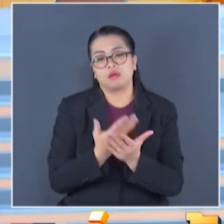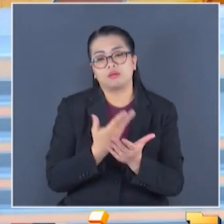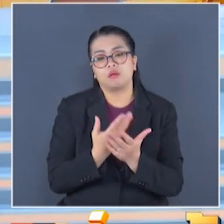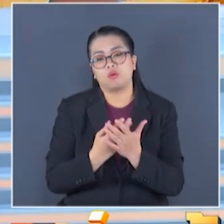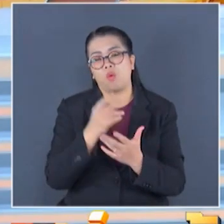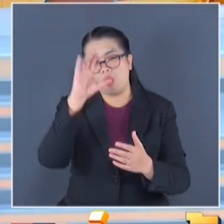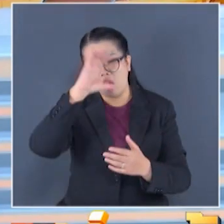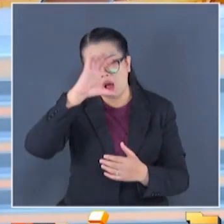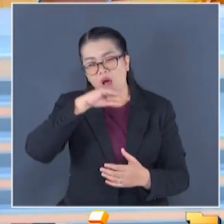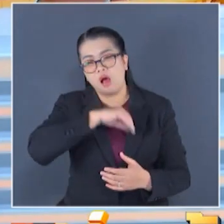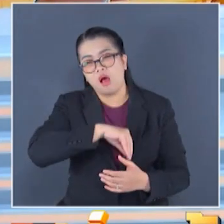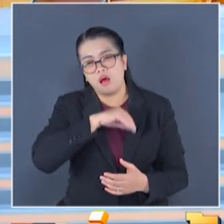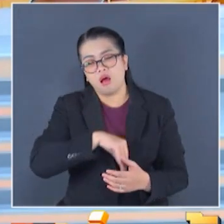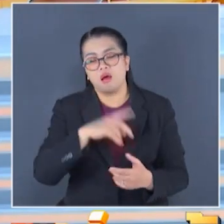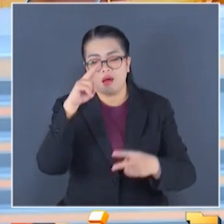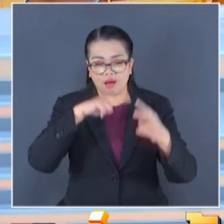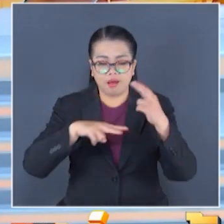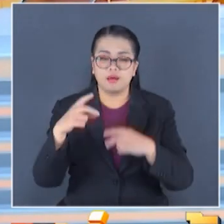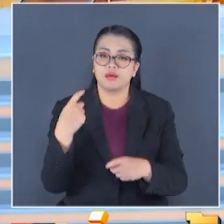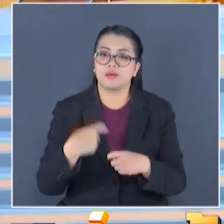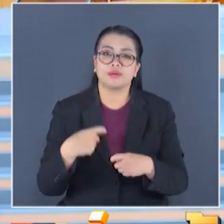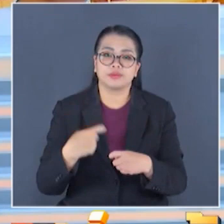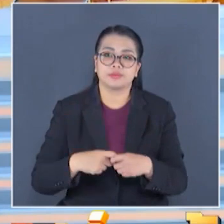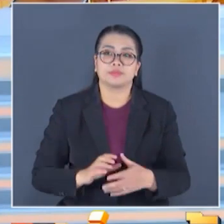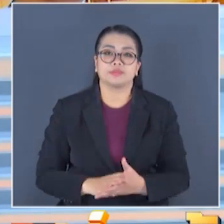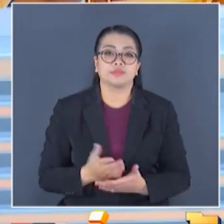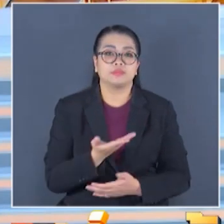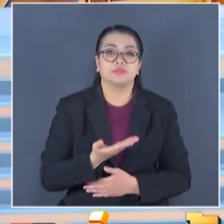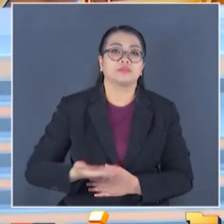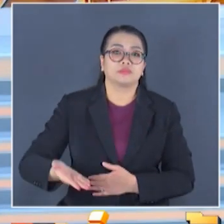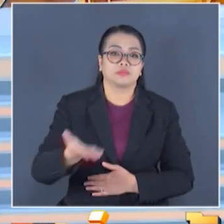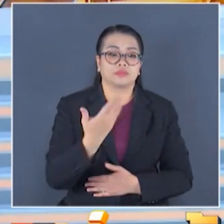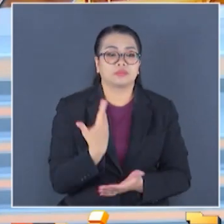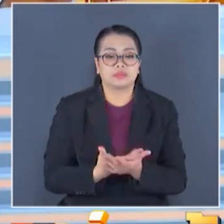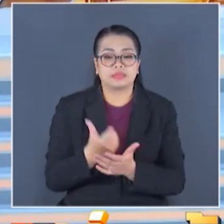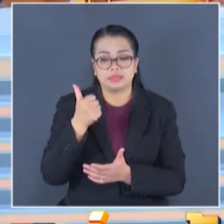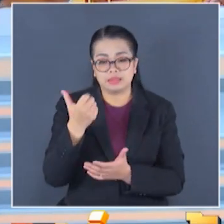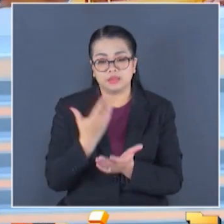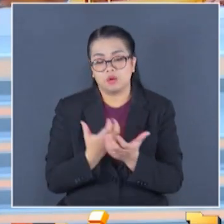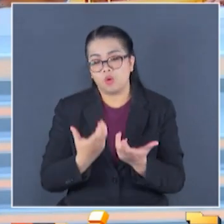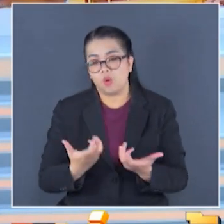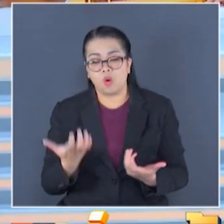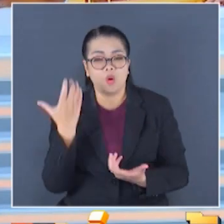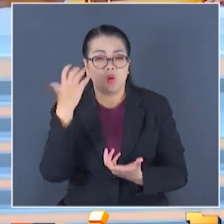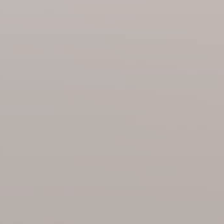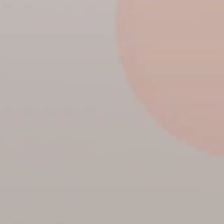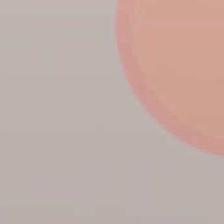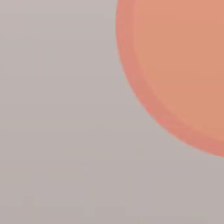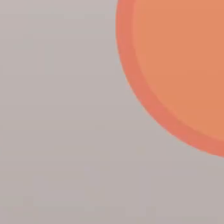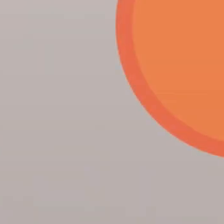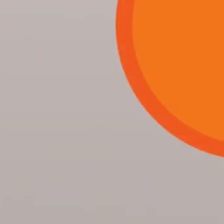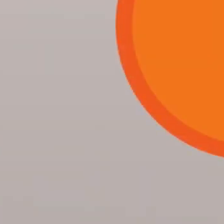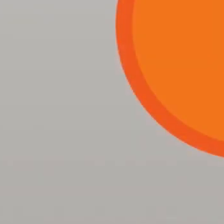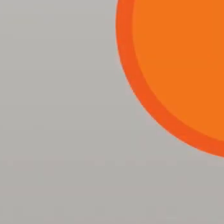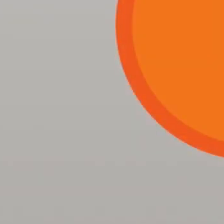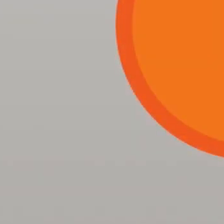นแต่ละบาท แตลสะตทมหายยากจริง ๆ นะครับนะฮ หลายคนก็ไปเอาดีทางด้านขายของออนไลน์ก็มีเหือนกันได้ฮะ